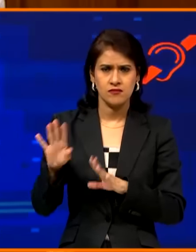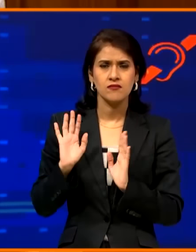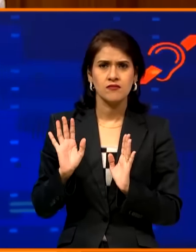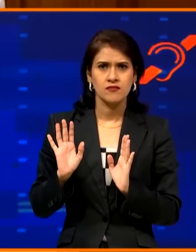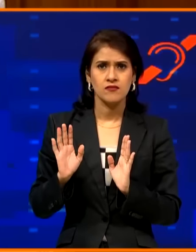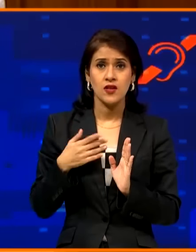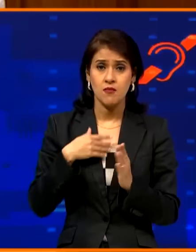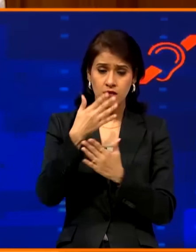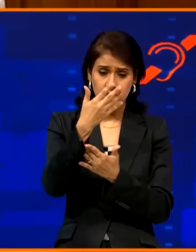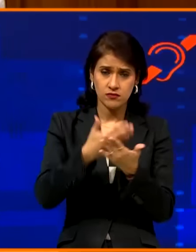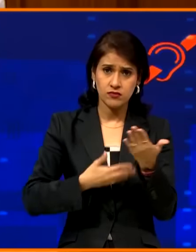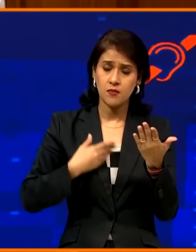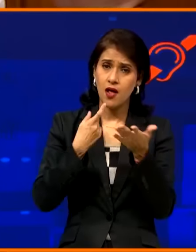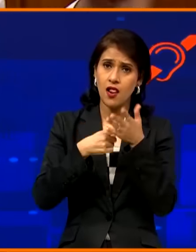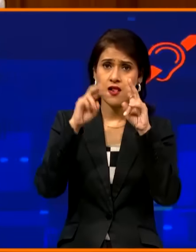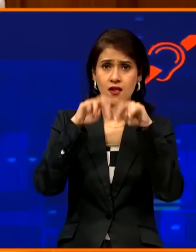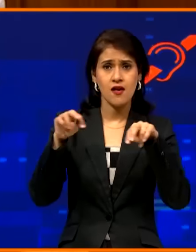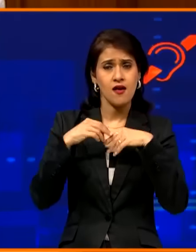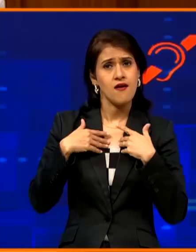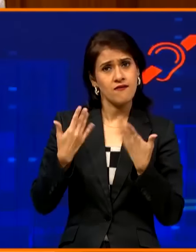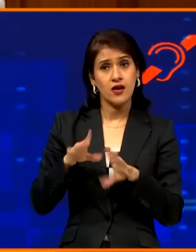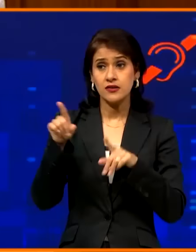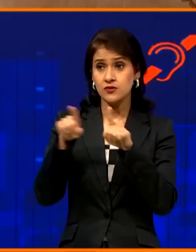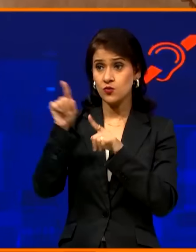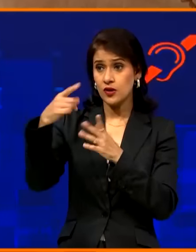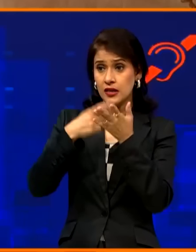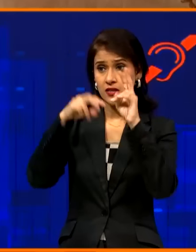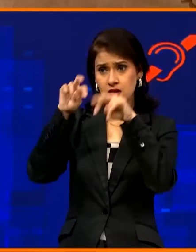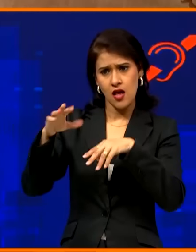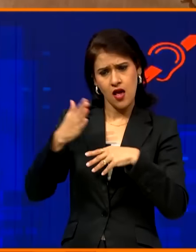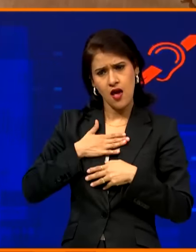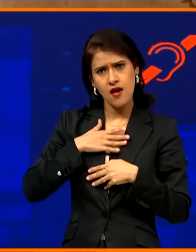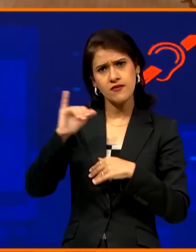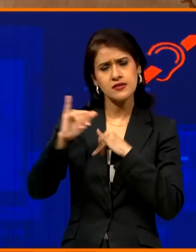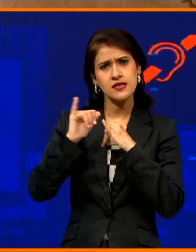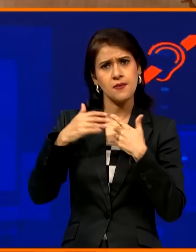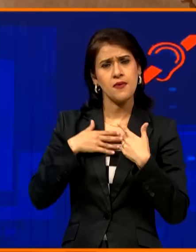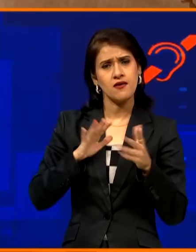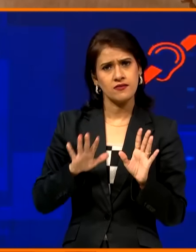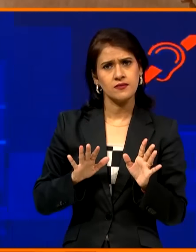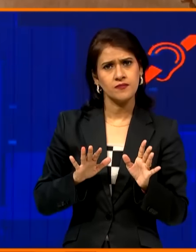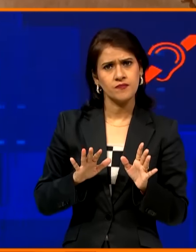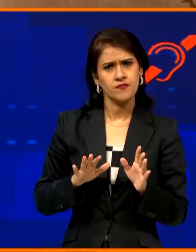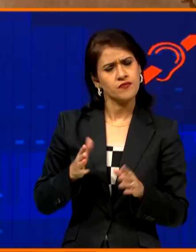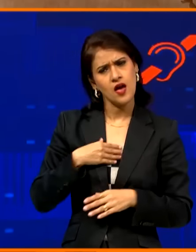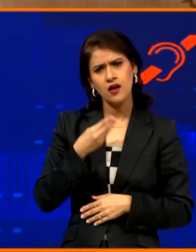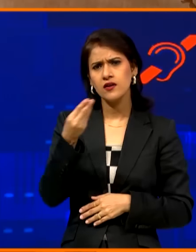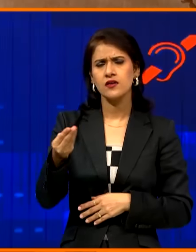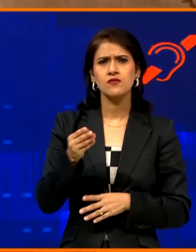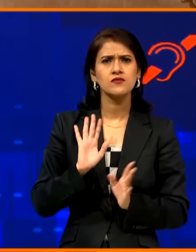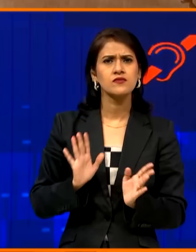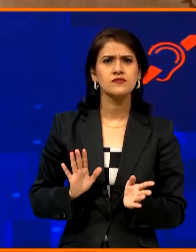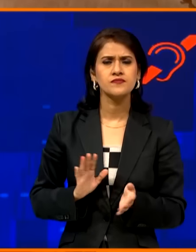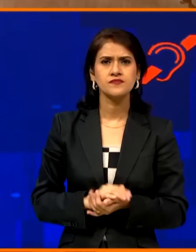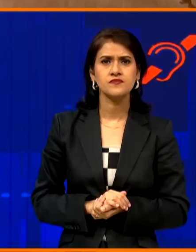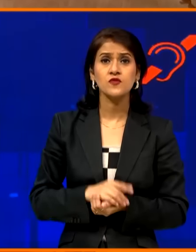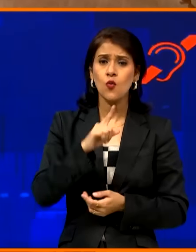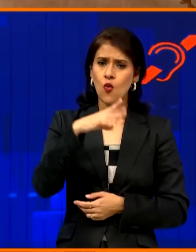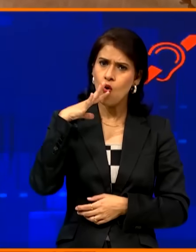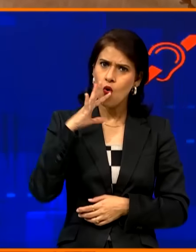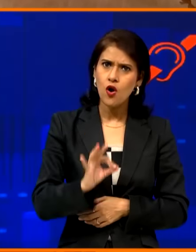पर मेरे पास भी कुछ रिसर्च है जितना आपने रिसर्च पेश कि है मेरे पास भी कुछ रिसर्च है मैं उसको पेश कर दूंगा बताइए मुझे वो वाकई